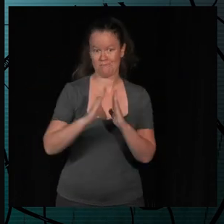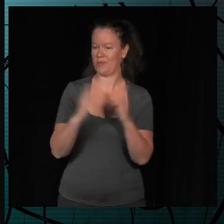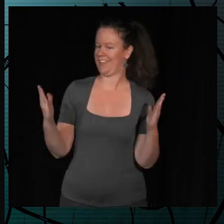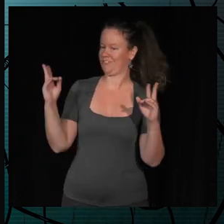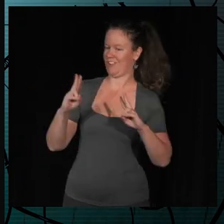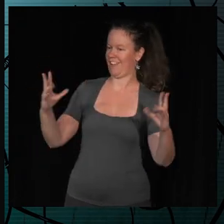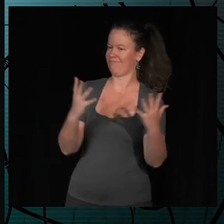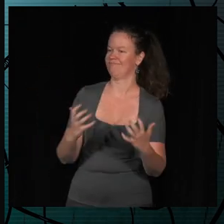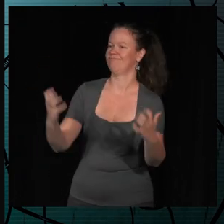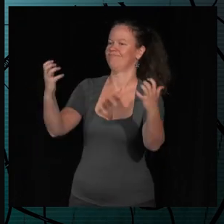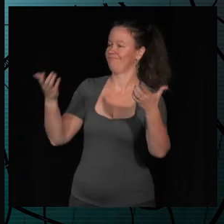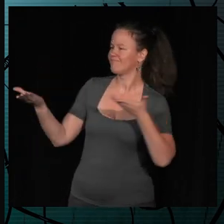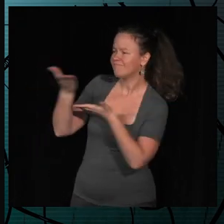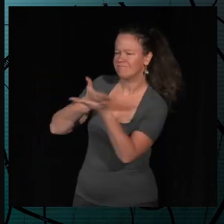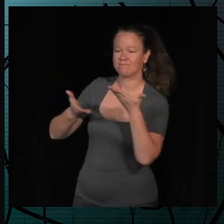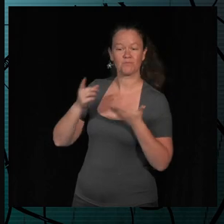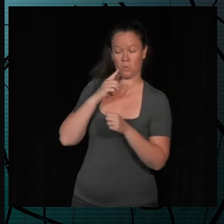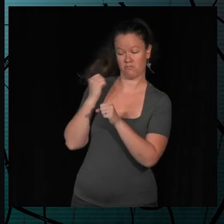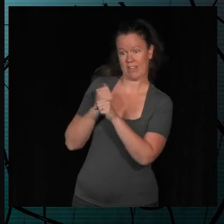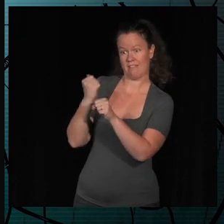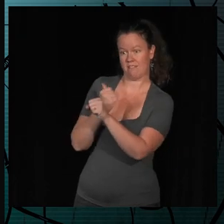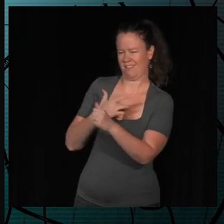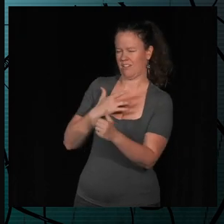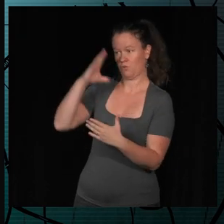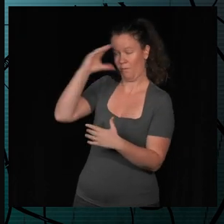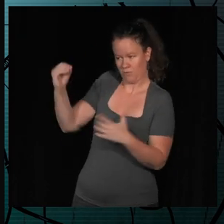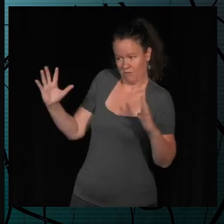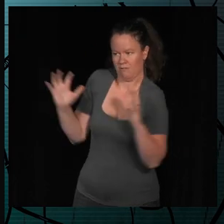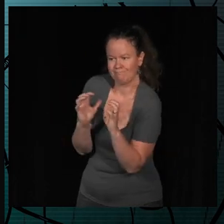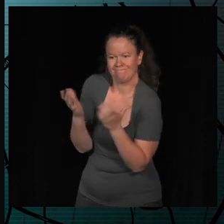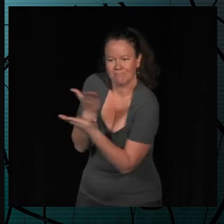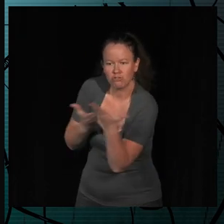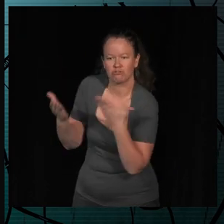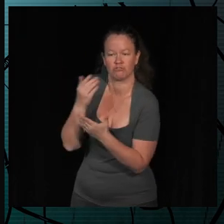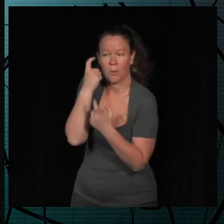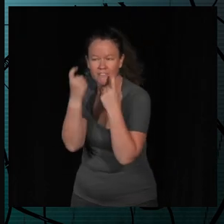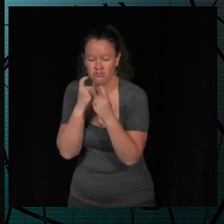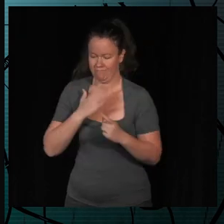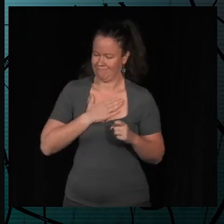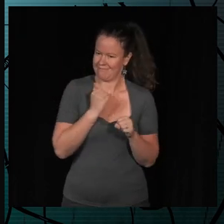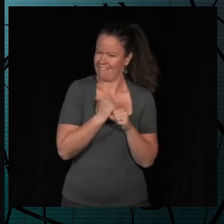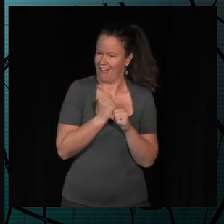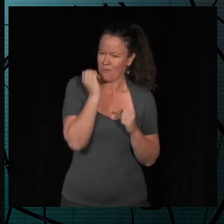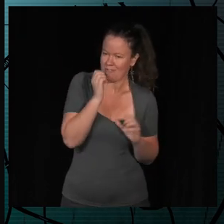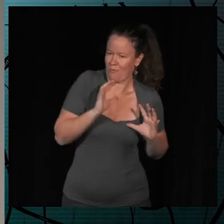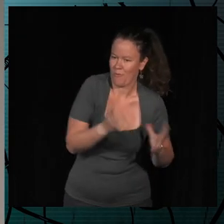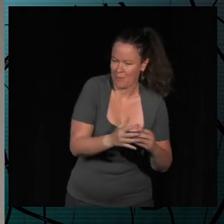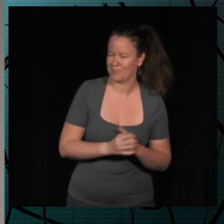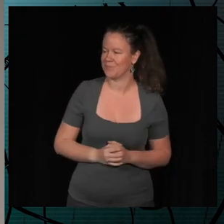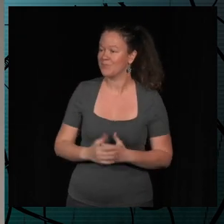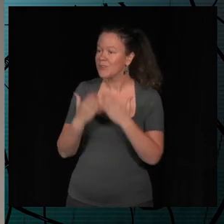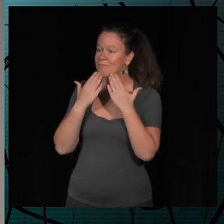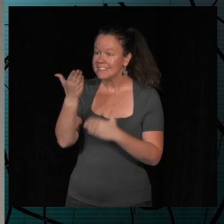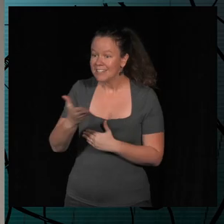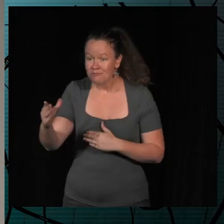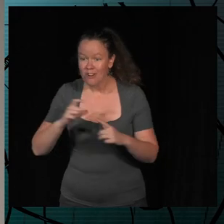de nous rassembler autour de questionnements qui traversent nos actualités merci à tous les collègues venus nombreux dans la salle ou qui